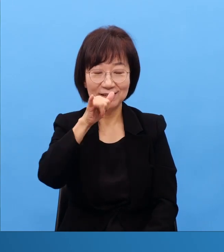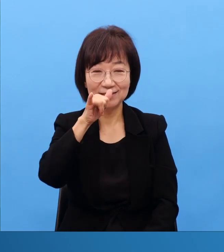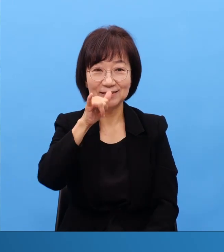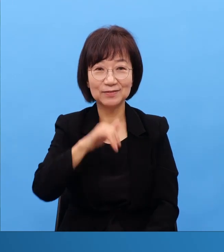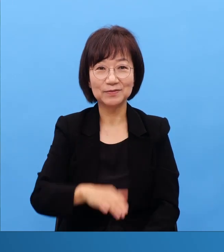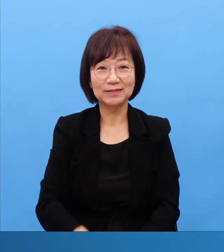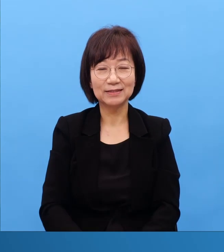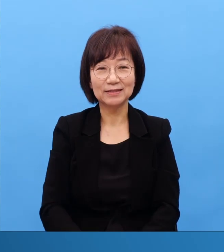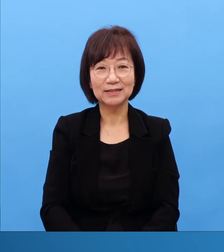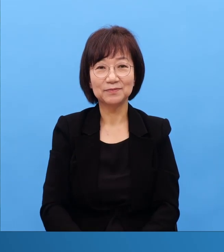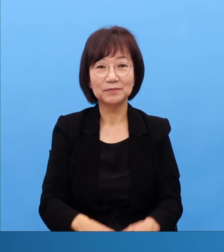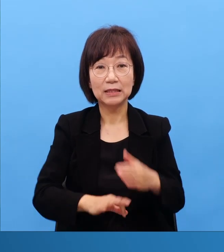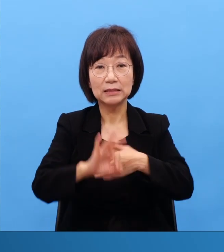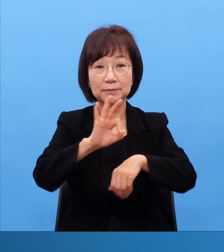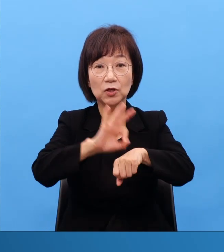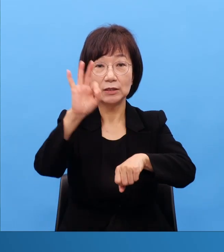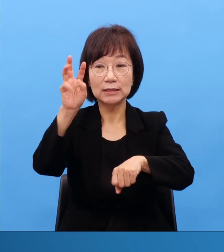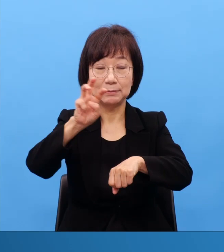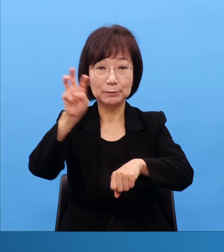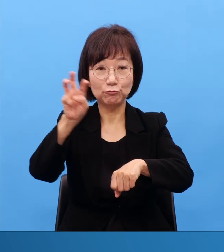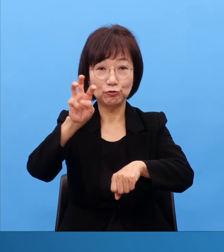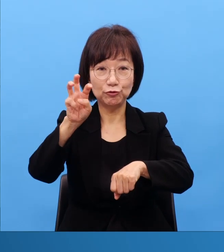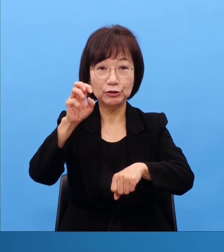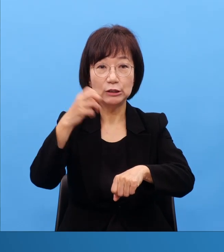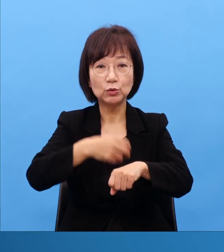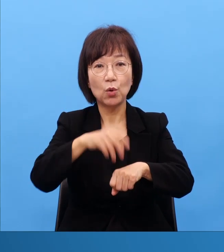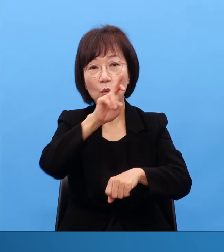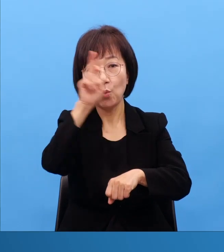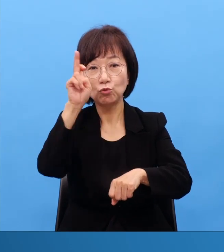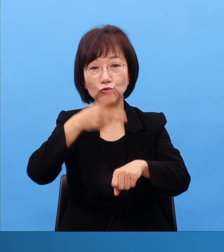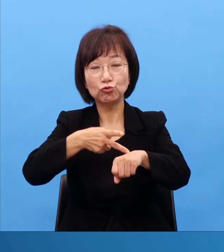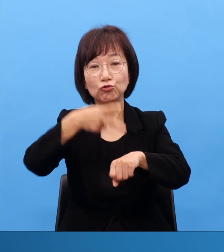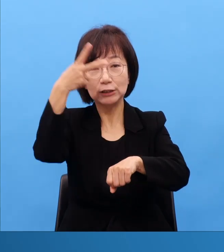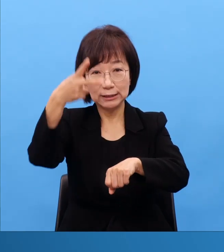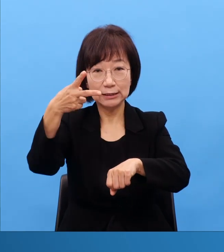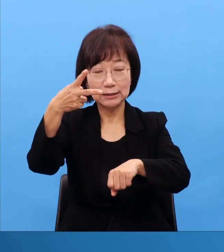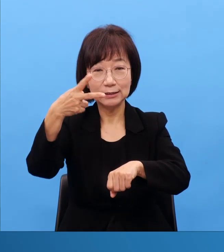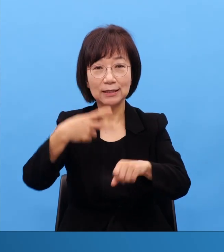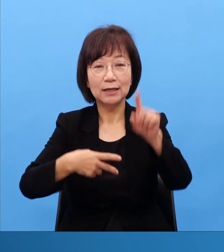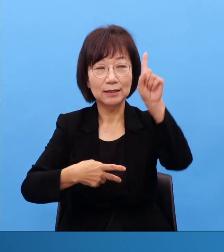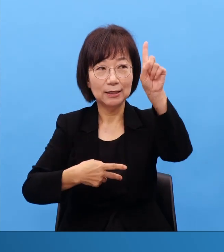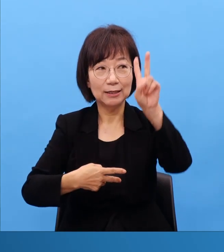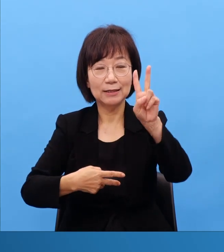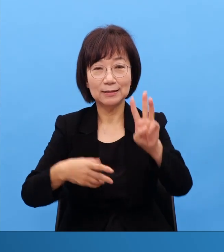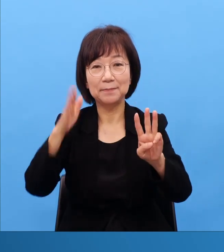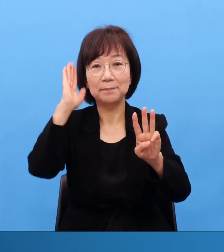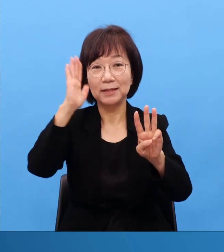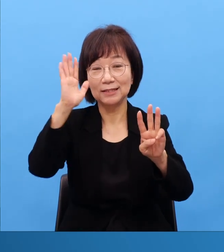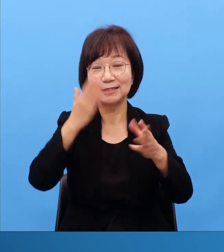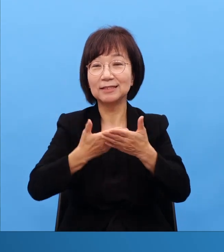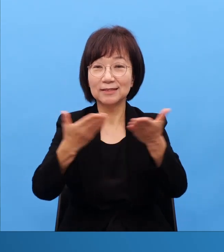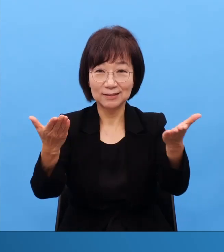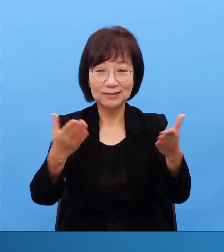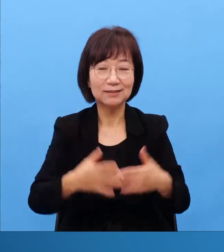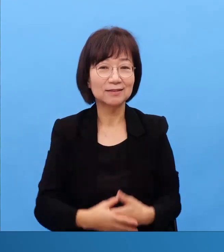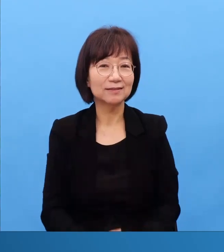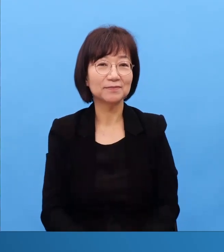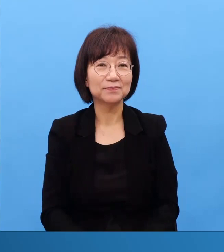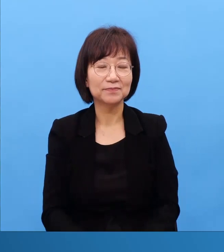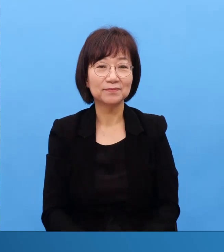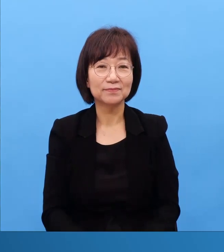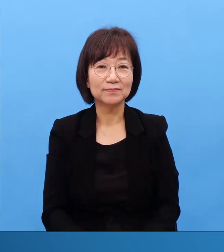1강이 오전 10시 30분에 시작하고 2강이 오후 2시, 이어 3강이 진행됩니다.